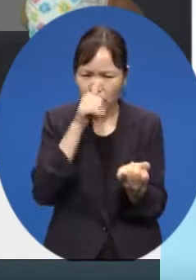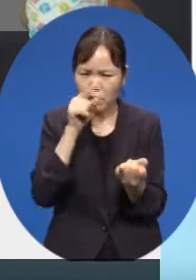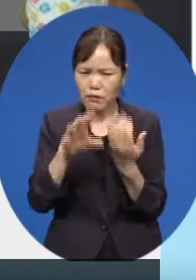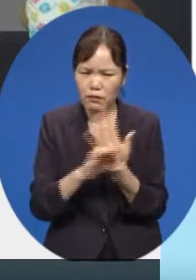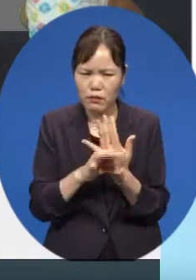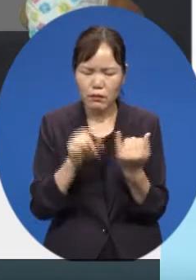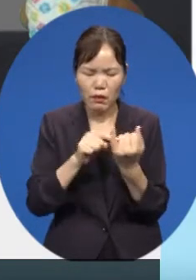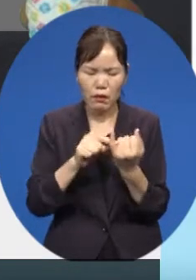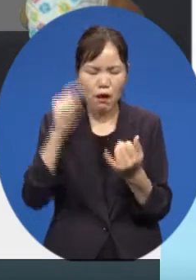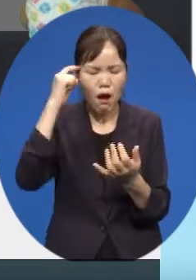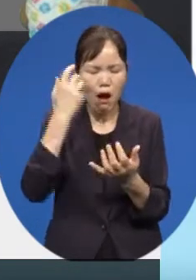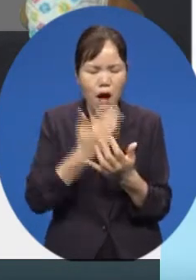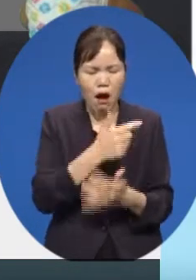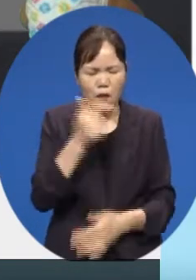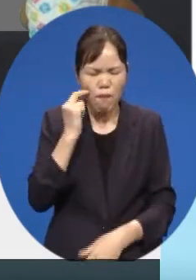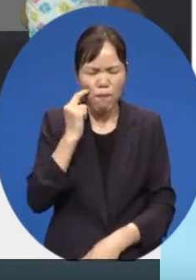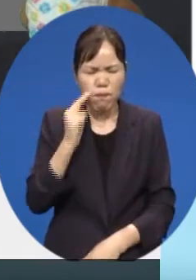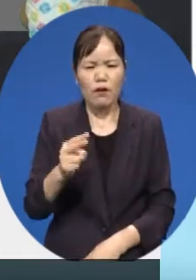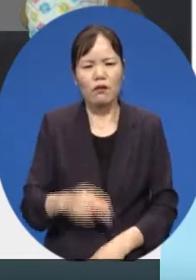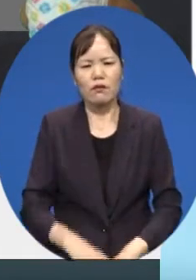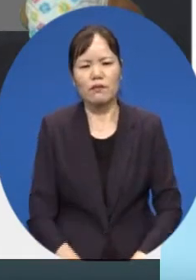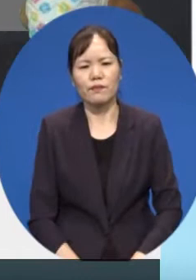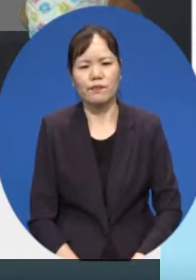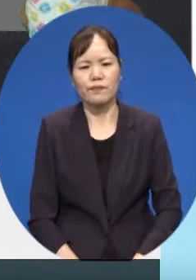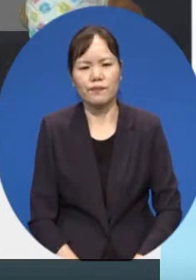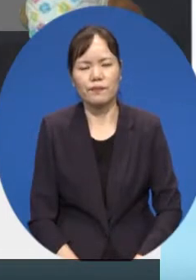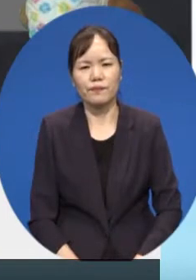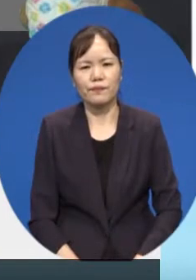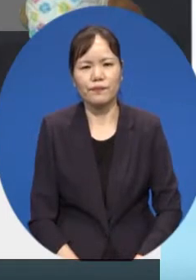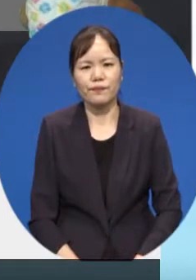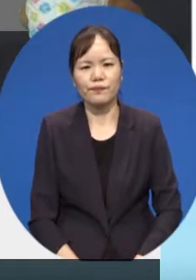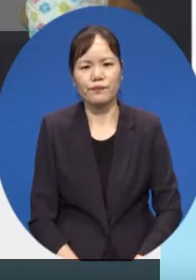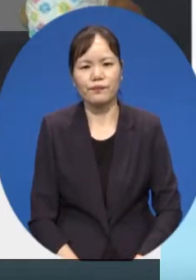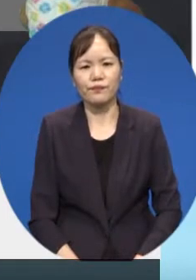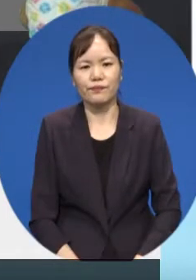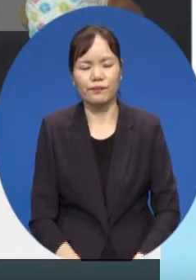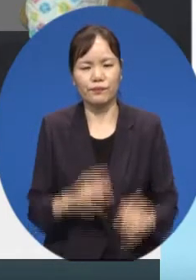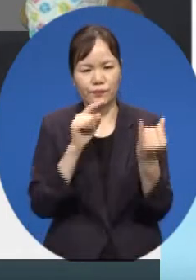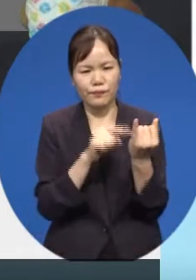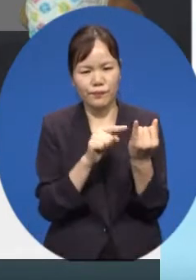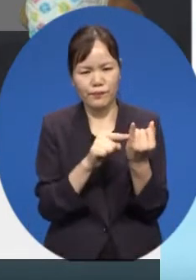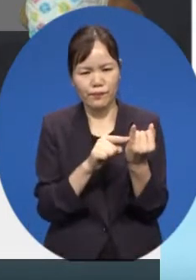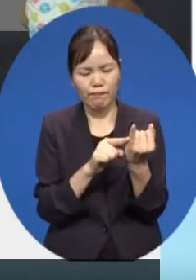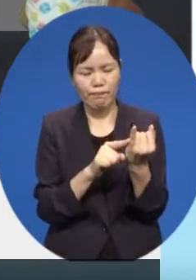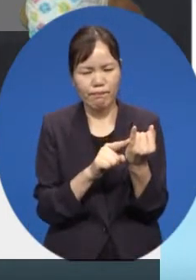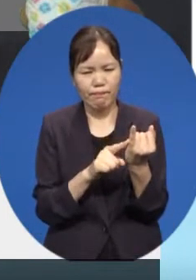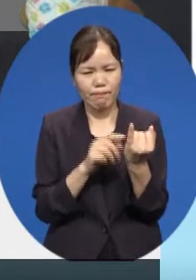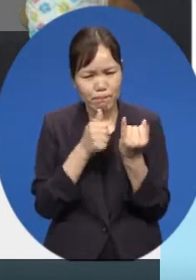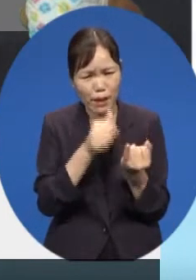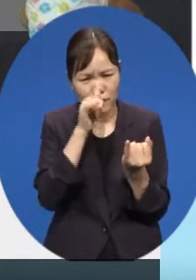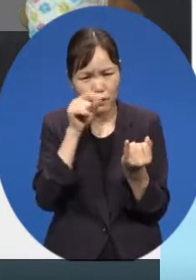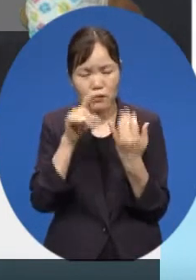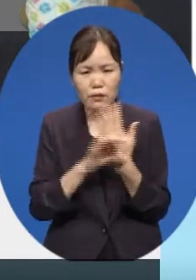받았을 충격은 진짜 굉장히 심했을 것 같은데요 분명히 그 4 아이에게 그런 행동을 했다는 것은 소아기